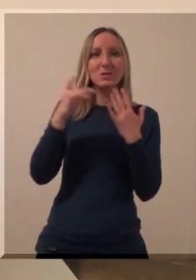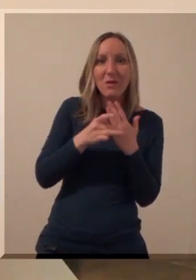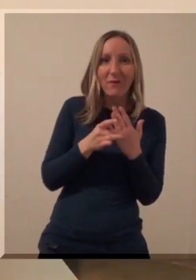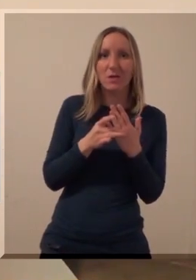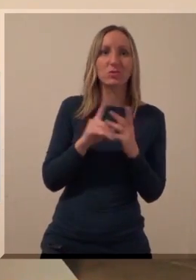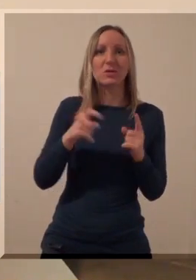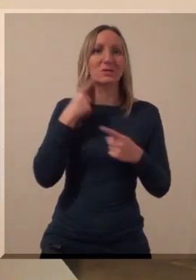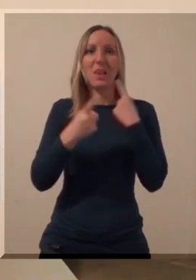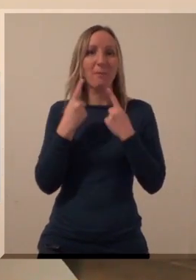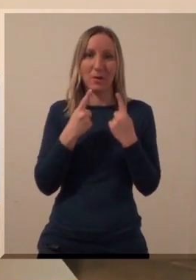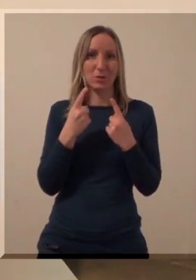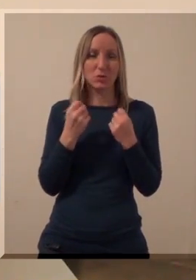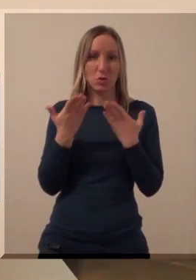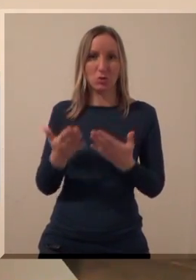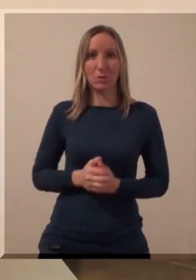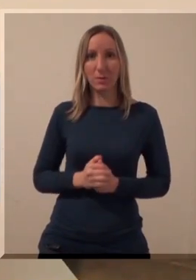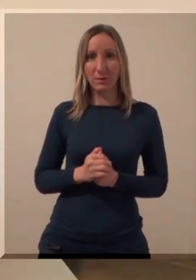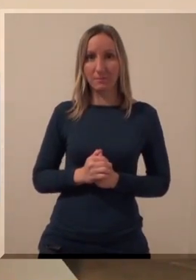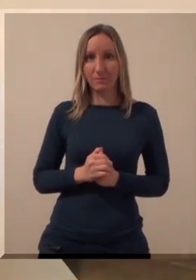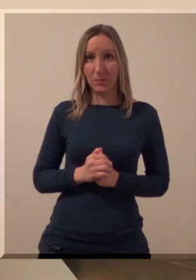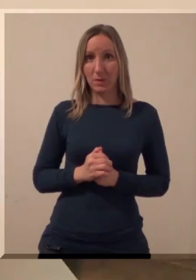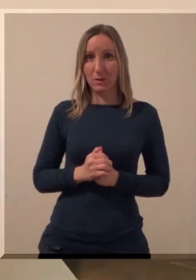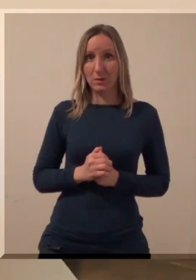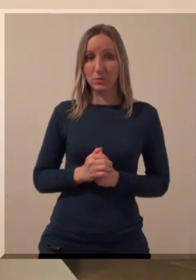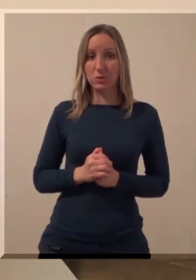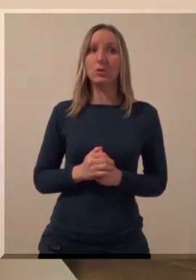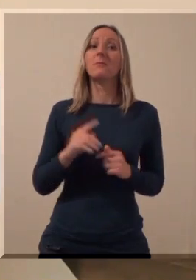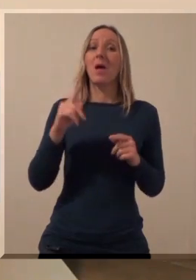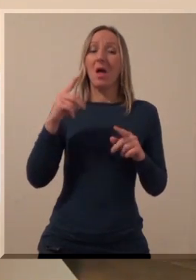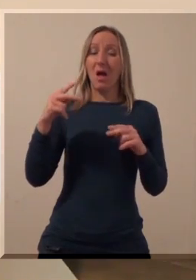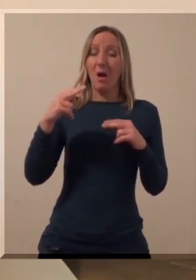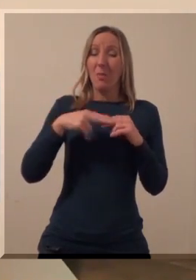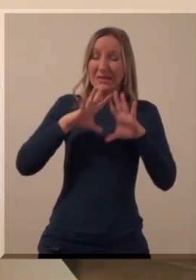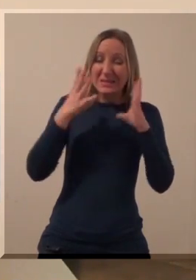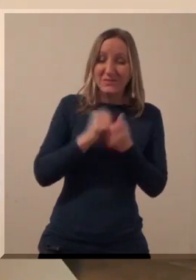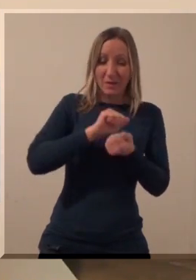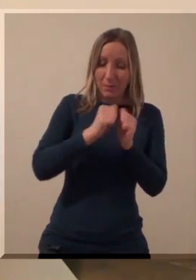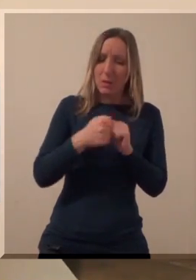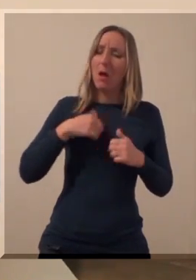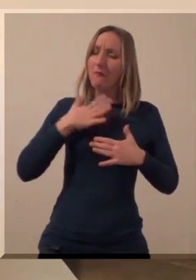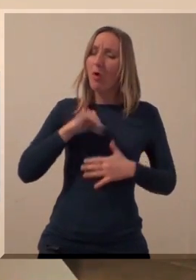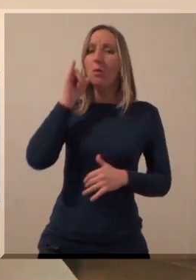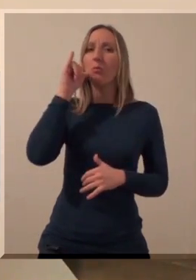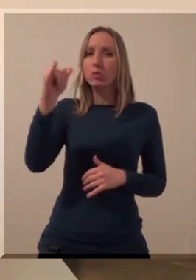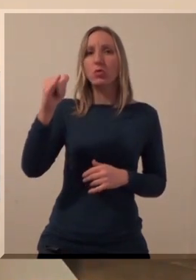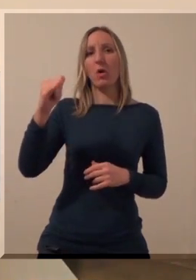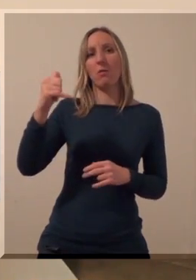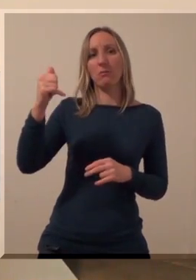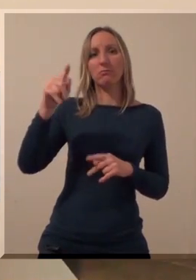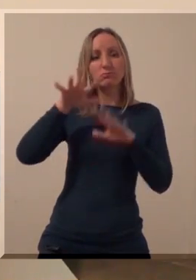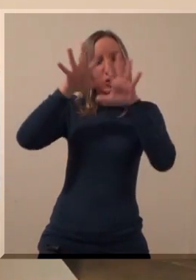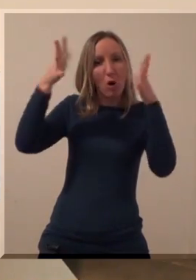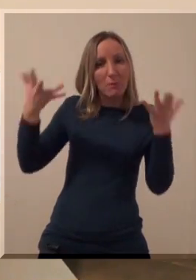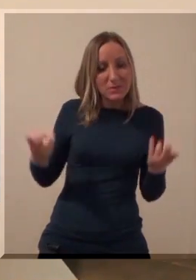ne priča. Međutim, ja, pored svih ovih bitaka, volim i da putujem i da upoznam ovu našu lepu planetu, da